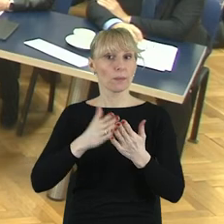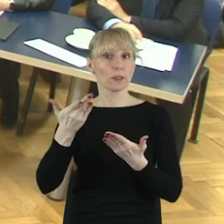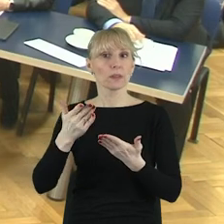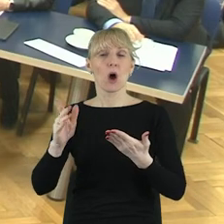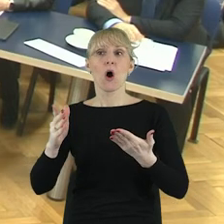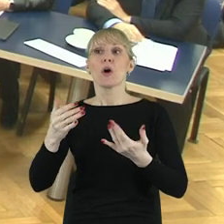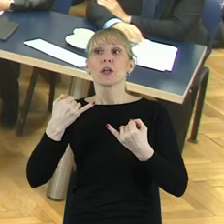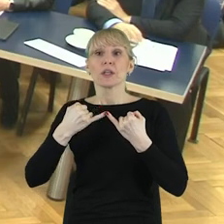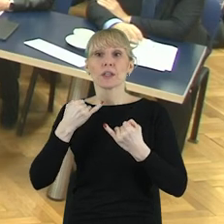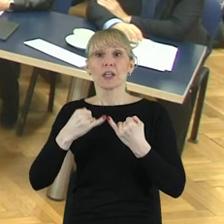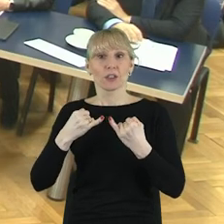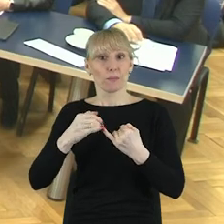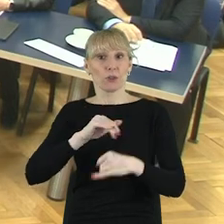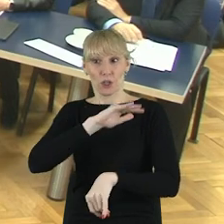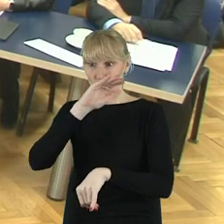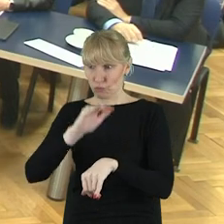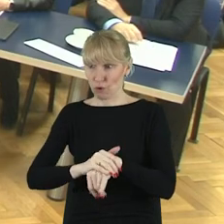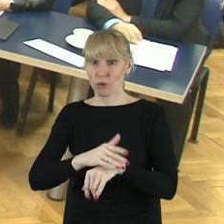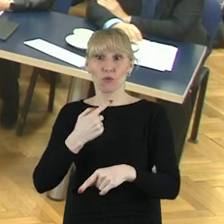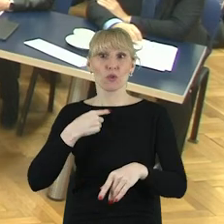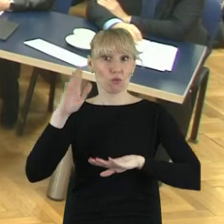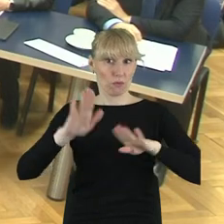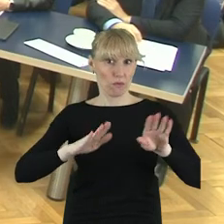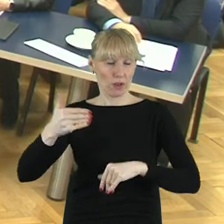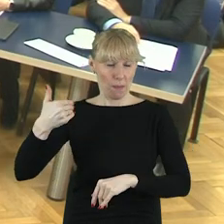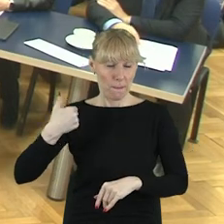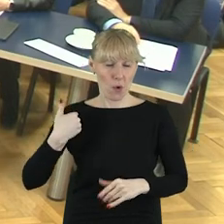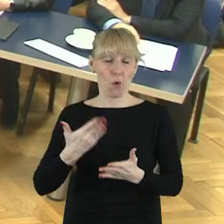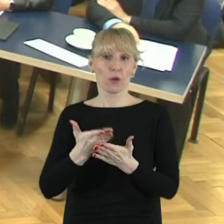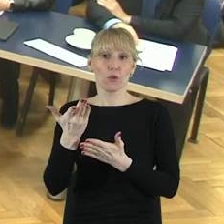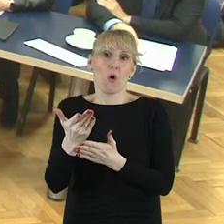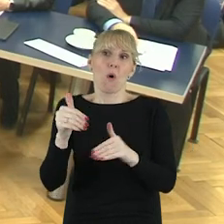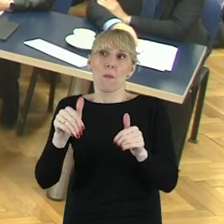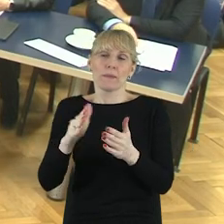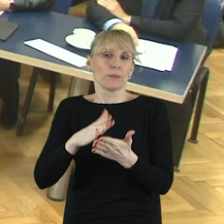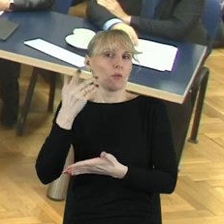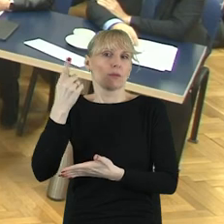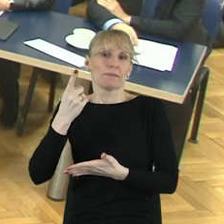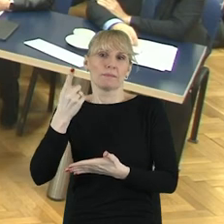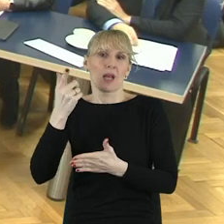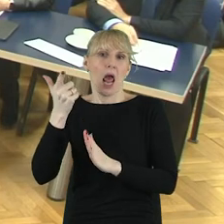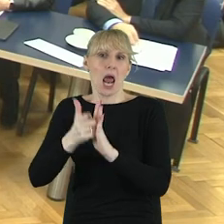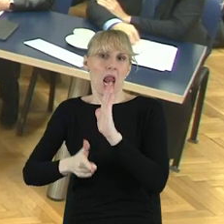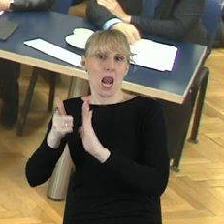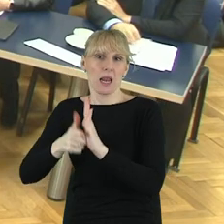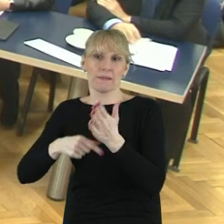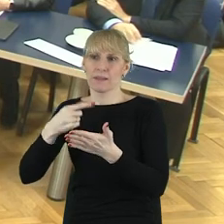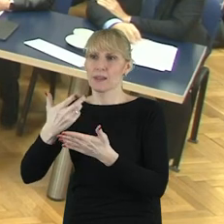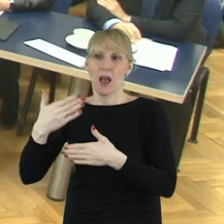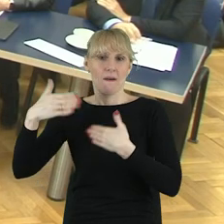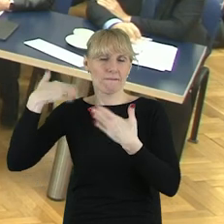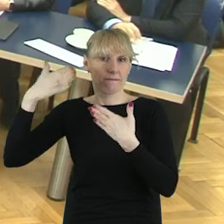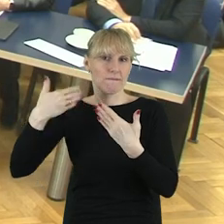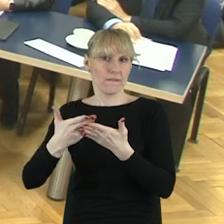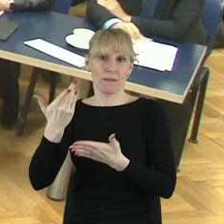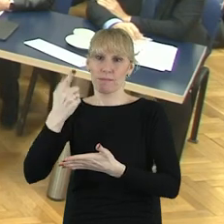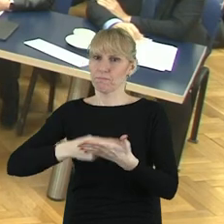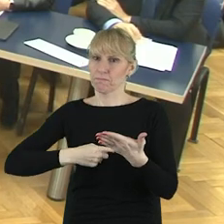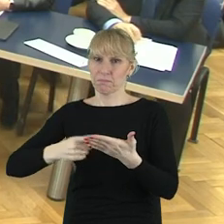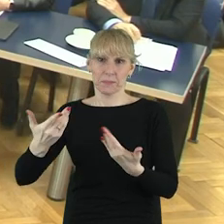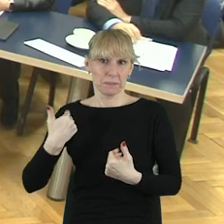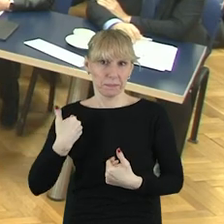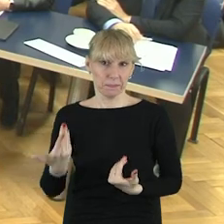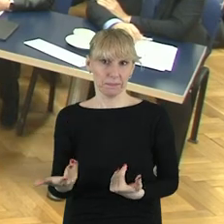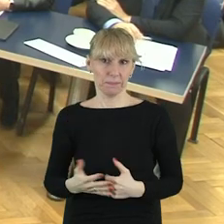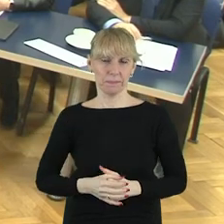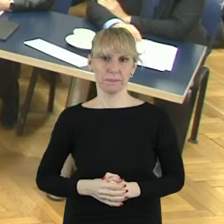uchwały antysmogowej nie byłyby dopuszczone do głosu. Więc była to inna sytuacja po prostu. Dziękuję